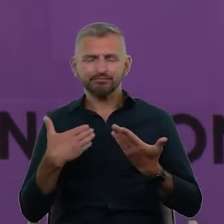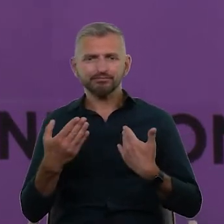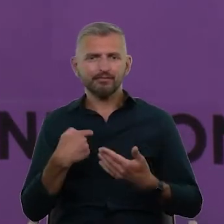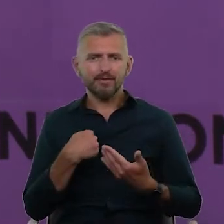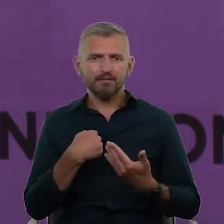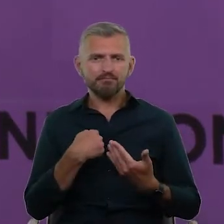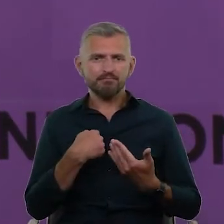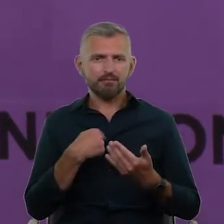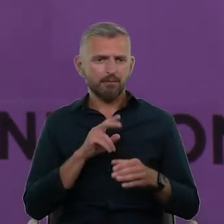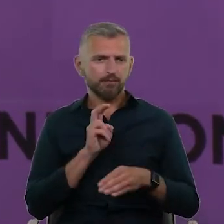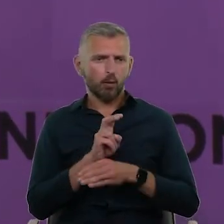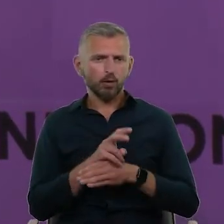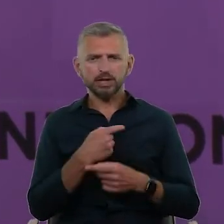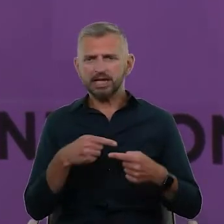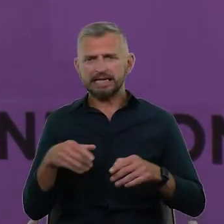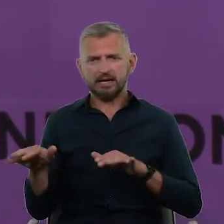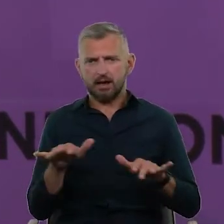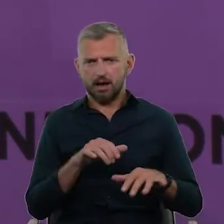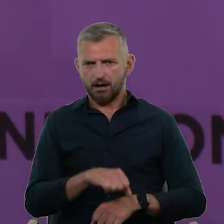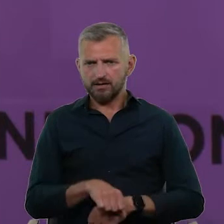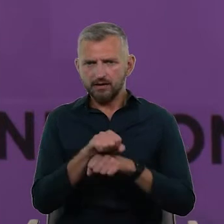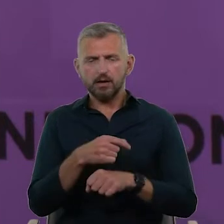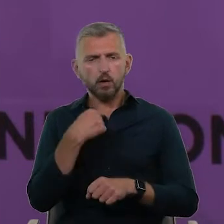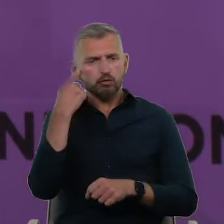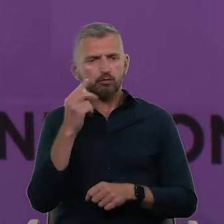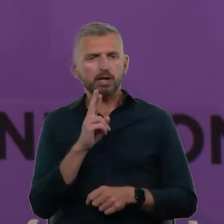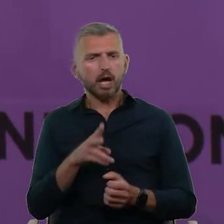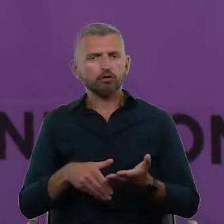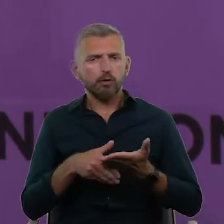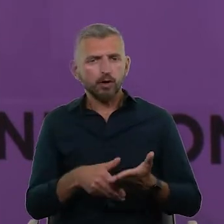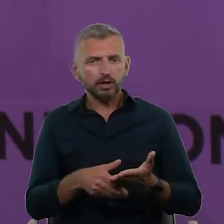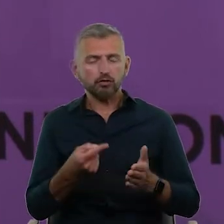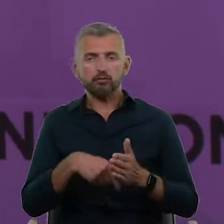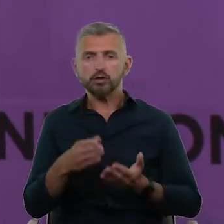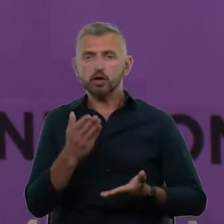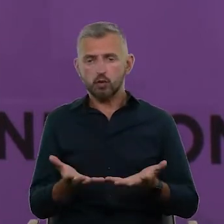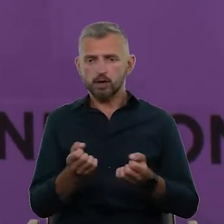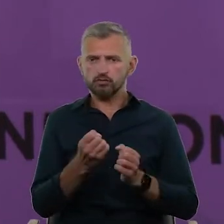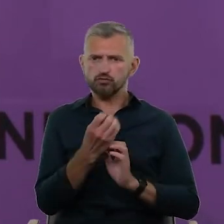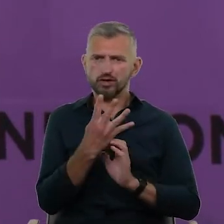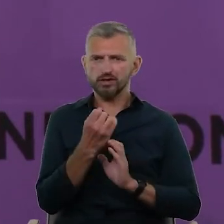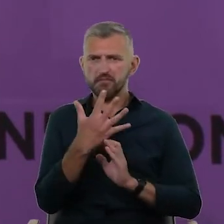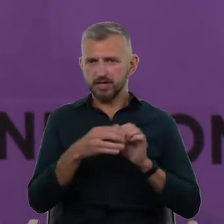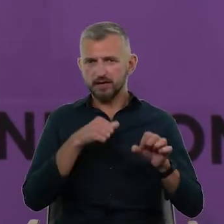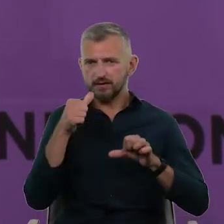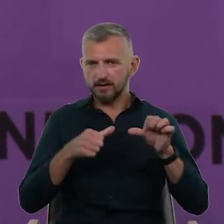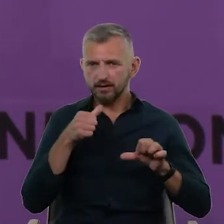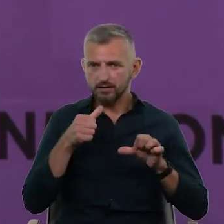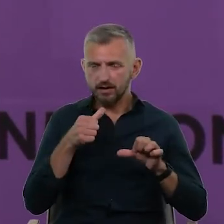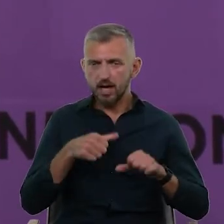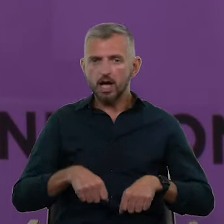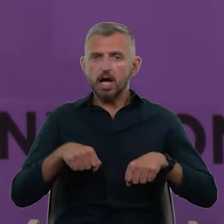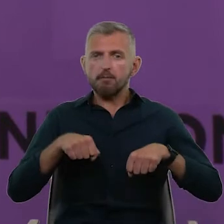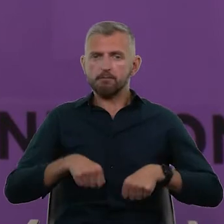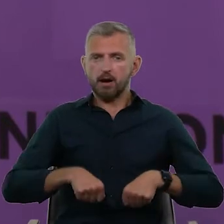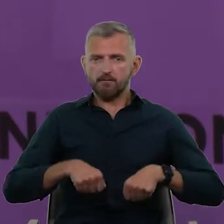проходили на різні акції, ми думали, як допомогти, тому що, якщо брати 14-15 рік, права